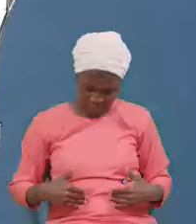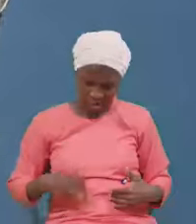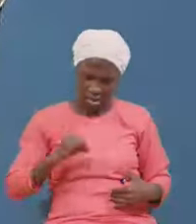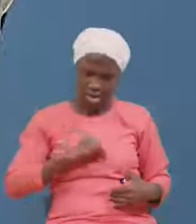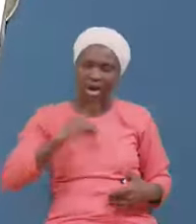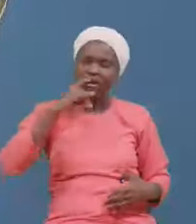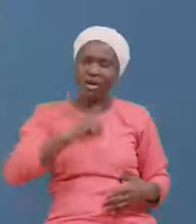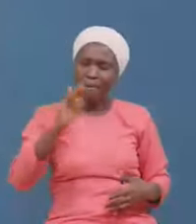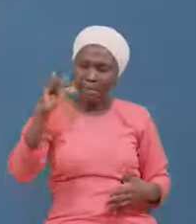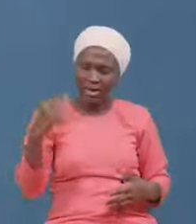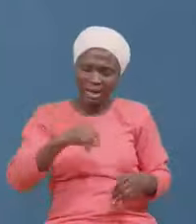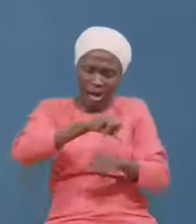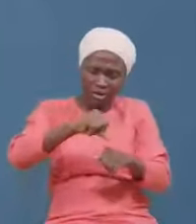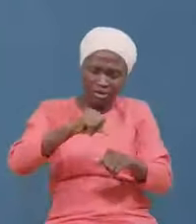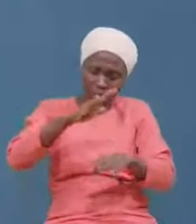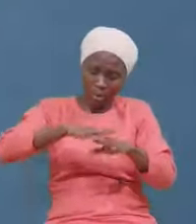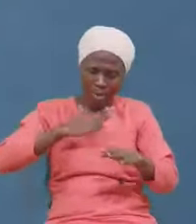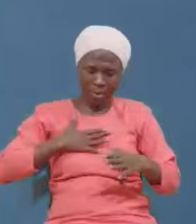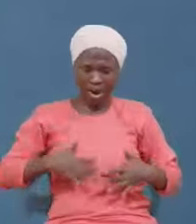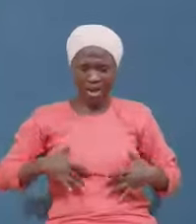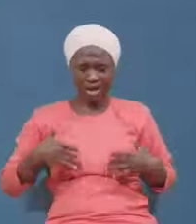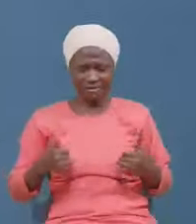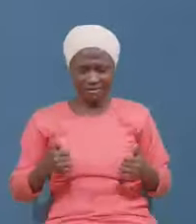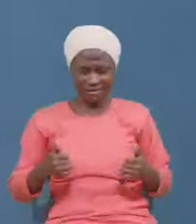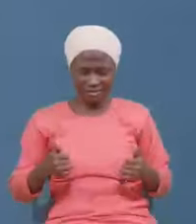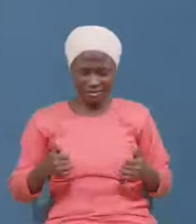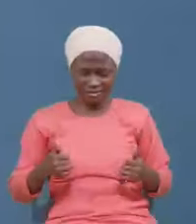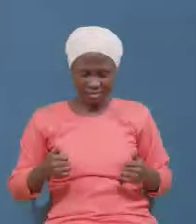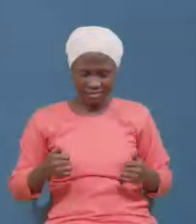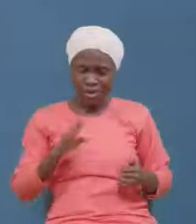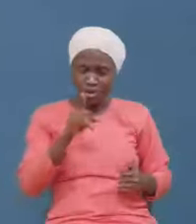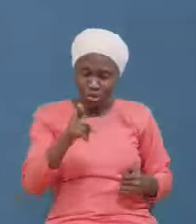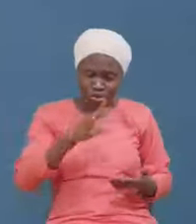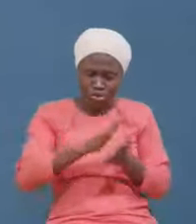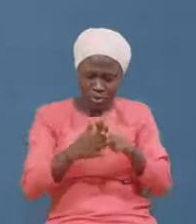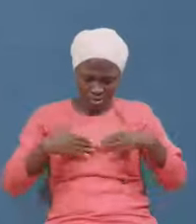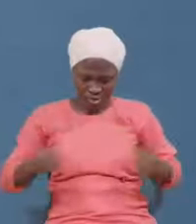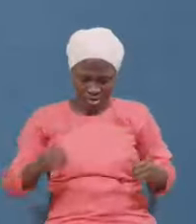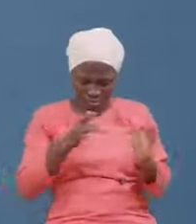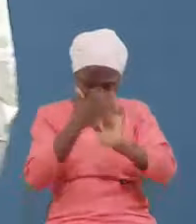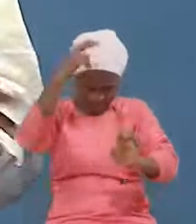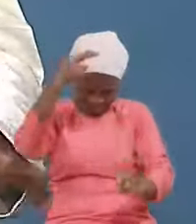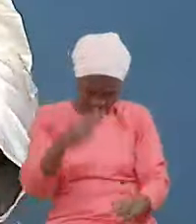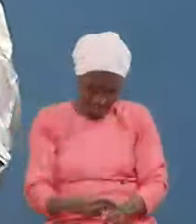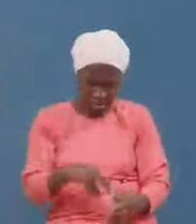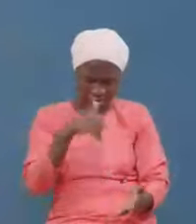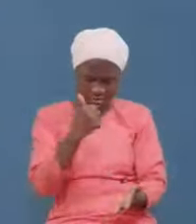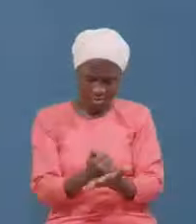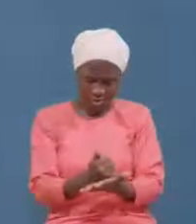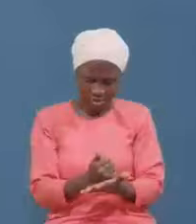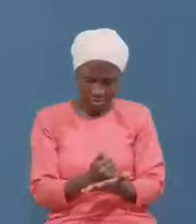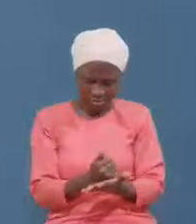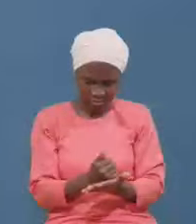the anointing upon my life. నా జీవితం మీద అభిషేకం ద్వారా వెళ్ళిపోవాలి. Be healed in Jesus name.